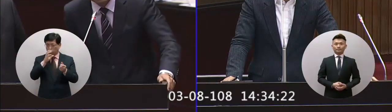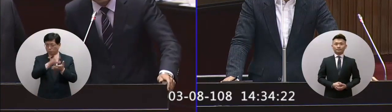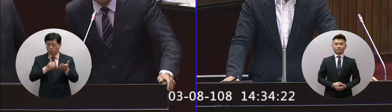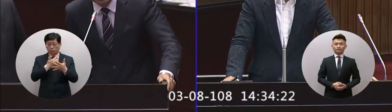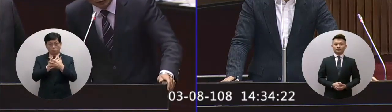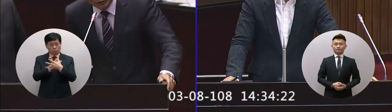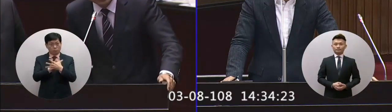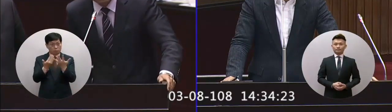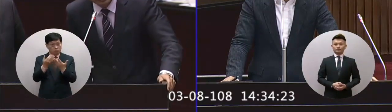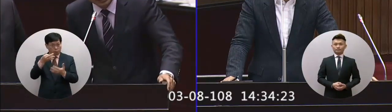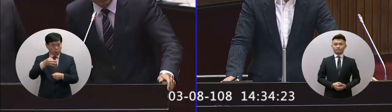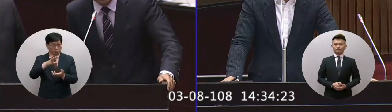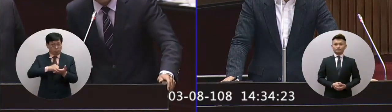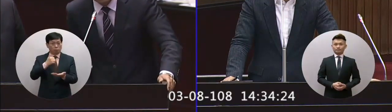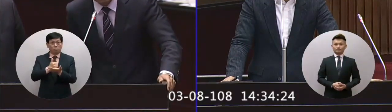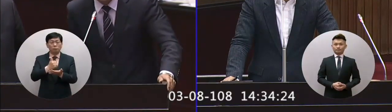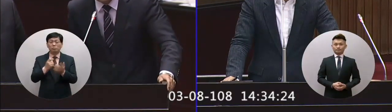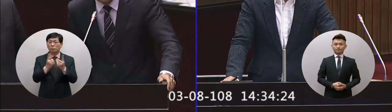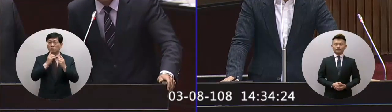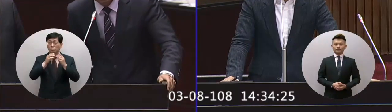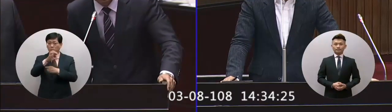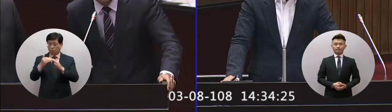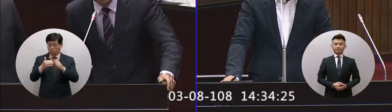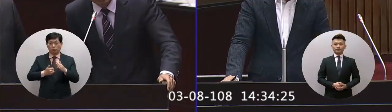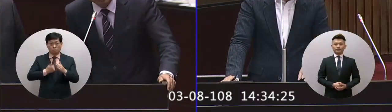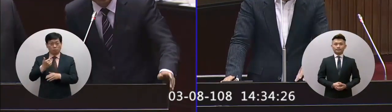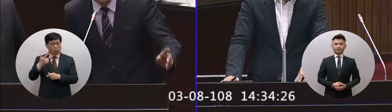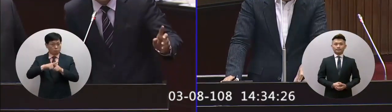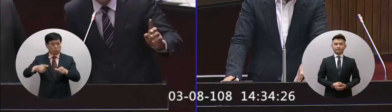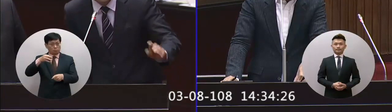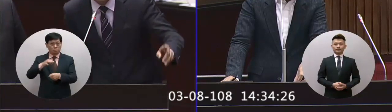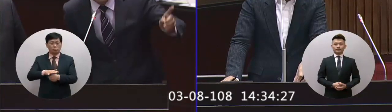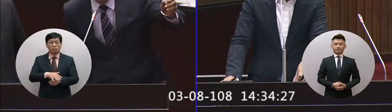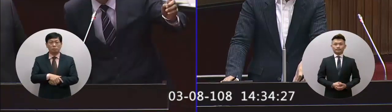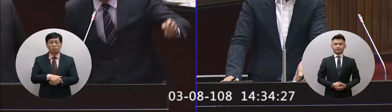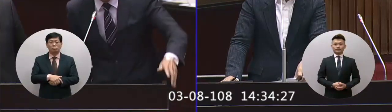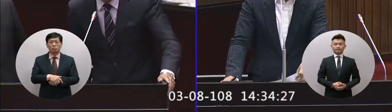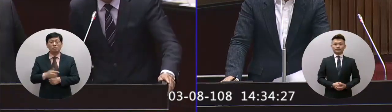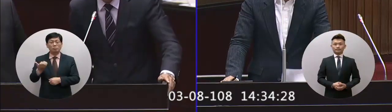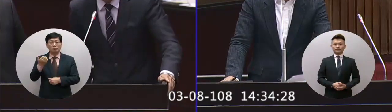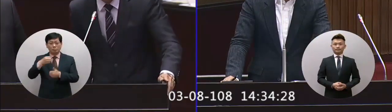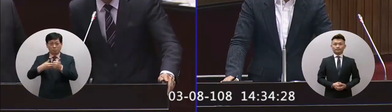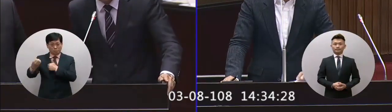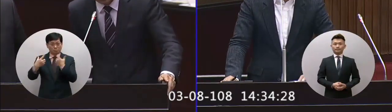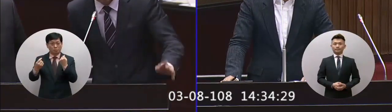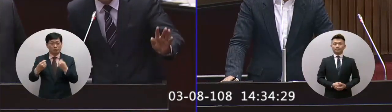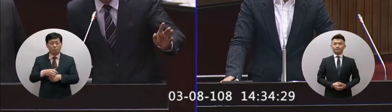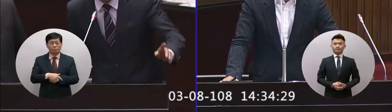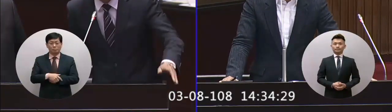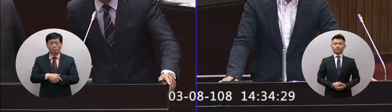鄉學金這對整個農家來說是一個很大的補助剛才委員說的